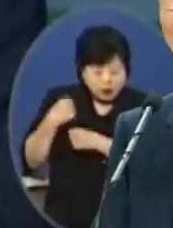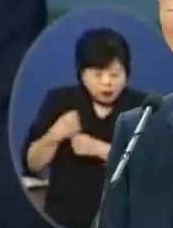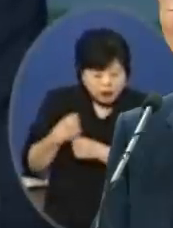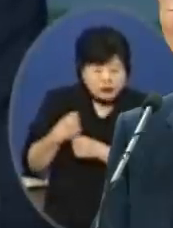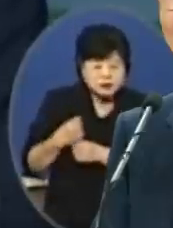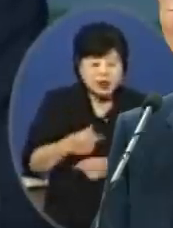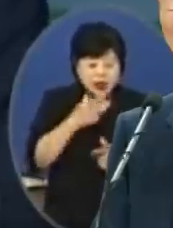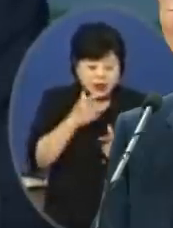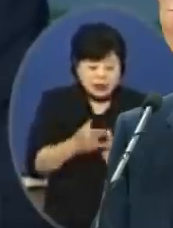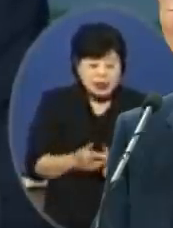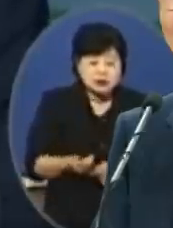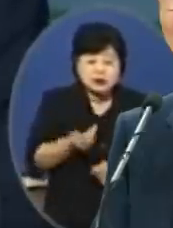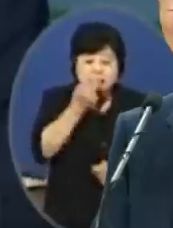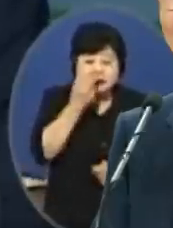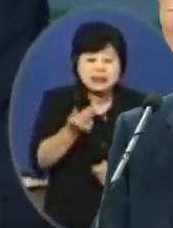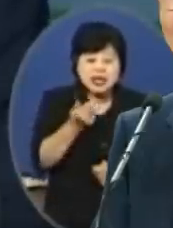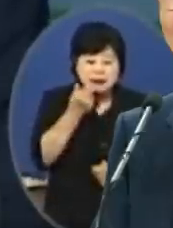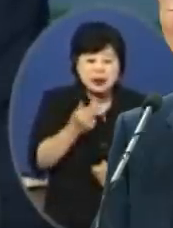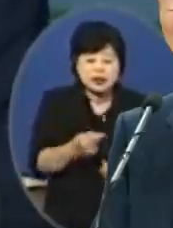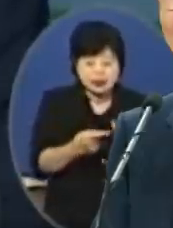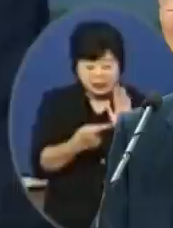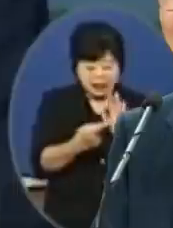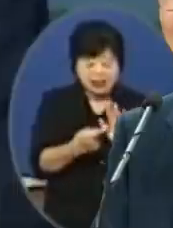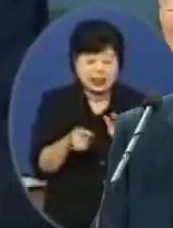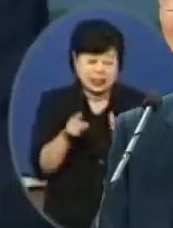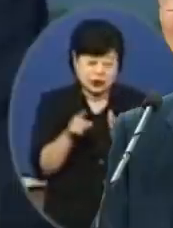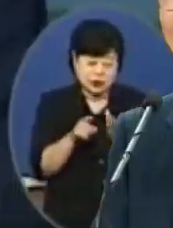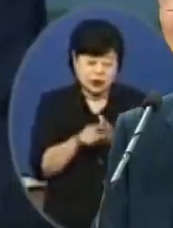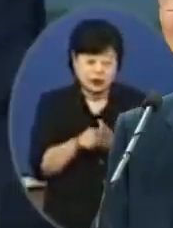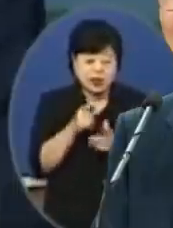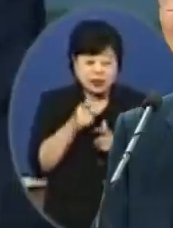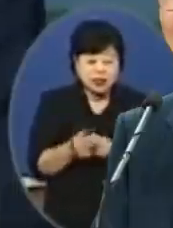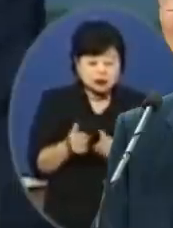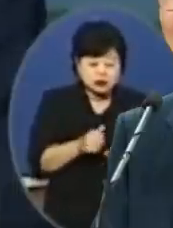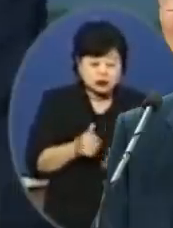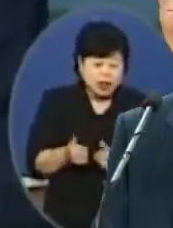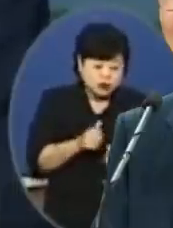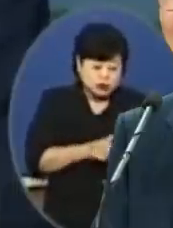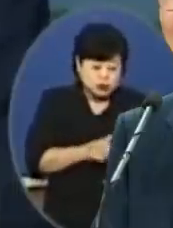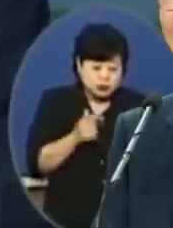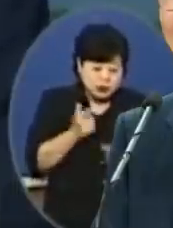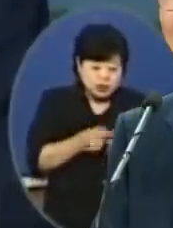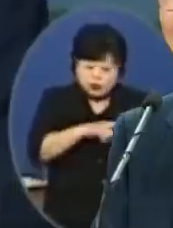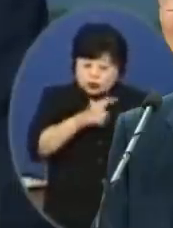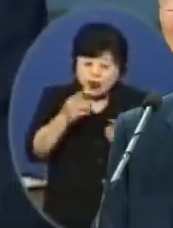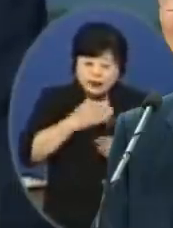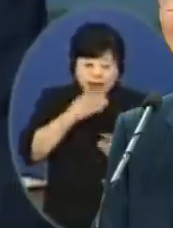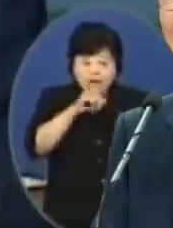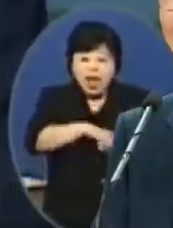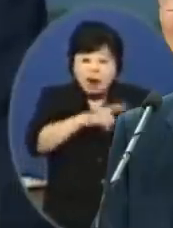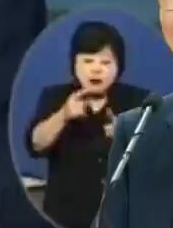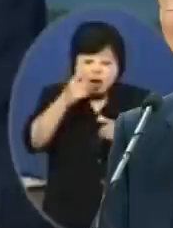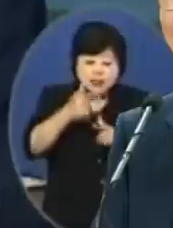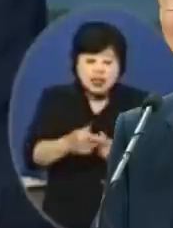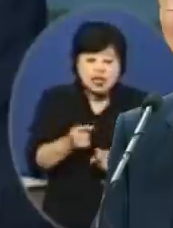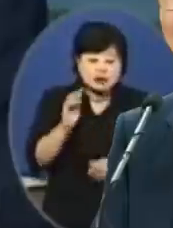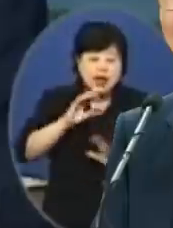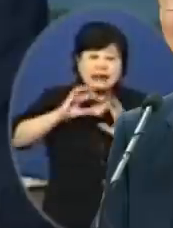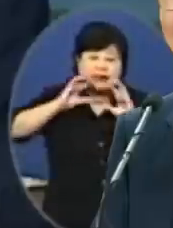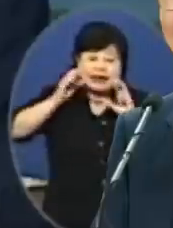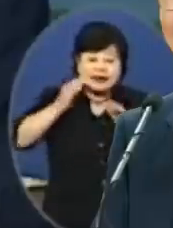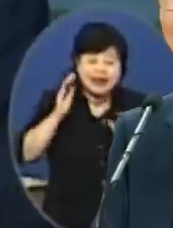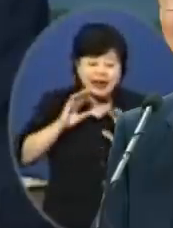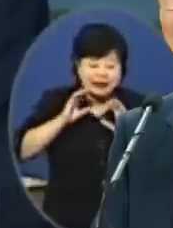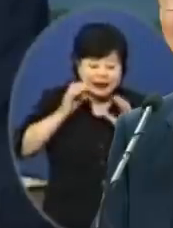걸머지면 예수의 생명이 우리 속에 나타나기 위한 것입니다. 예수 죽음 내 죽음, 예수 부활 내 부활, 예수 천국 내